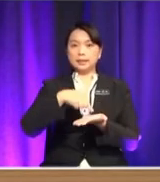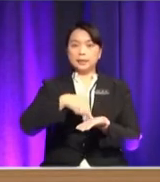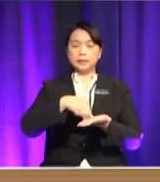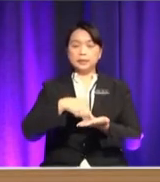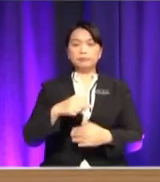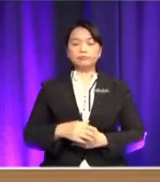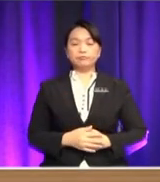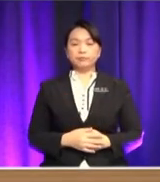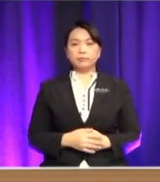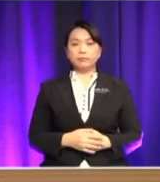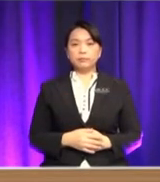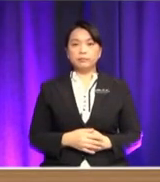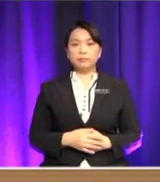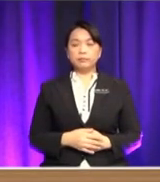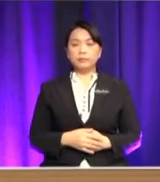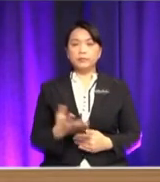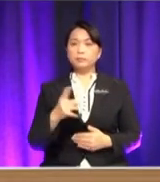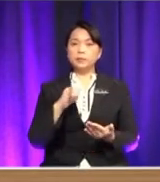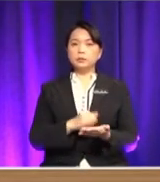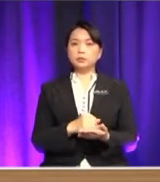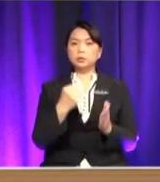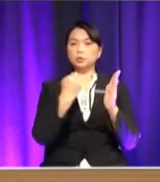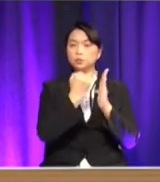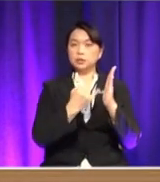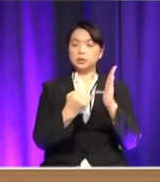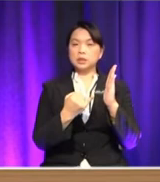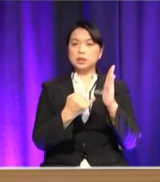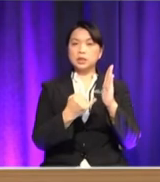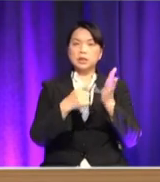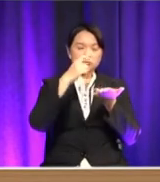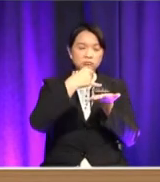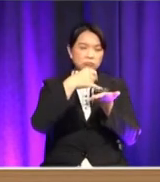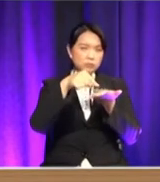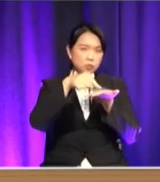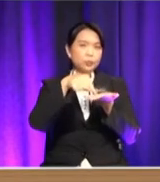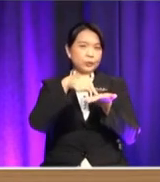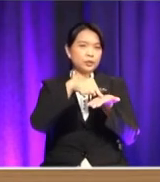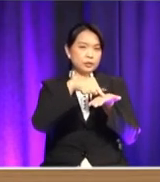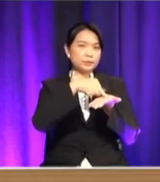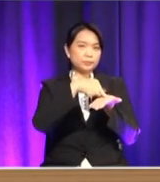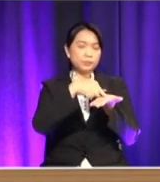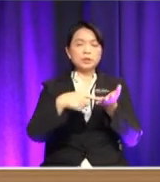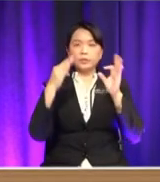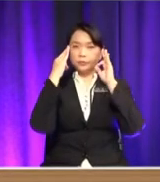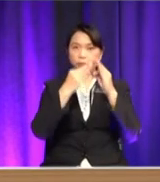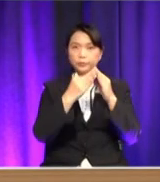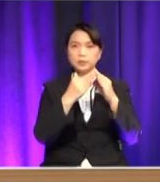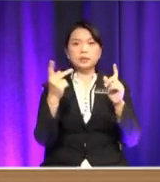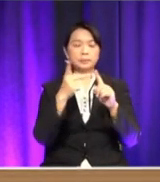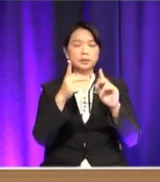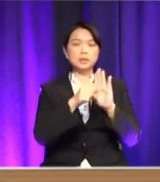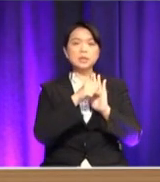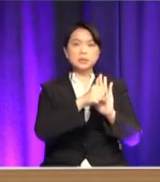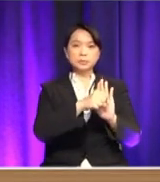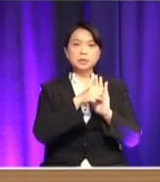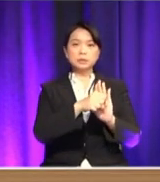kisan yang seterusnya ilah lukisan terperinci lukisan terpencil ini dia fokus kepada simbol-simbol piawai